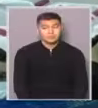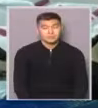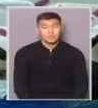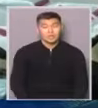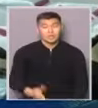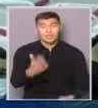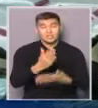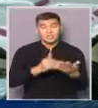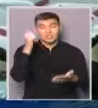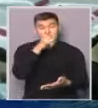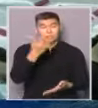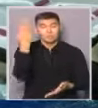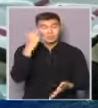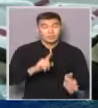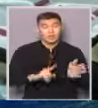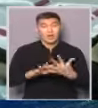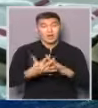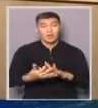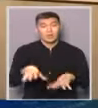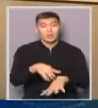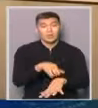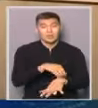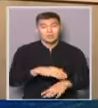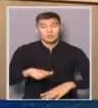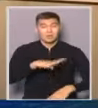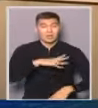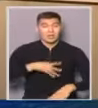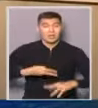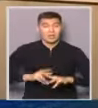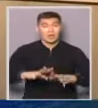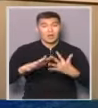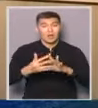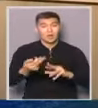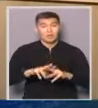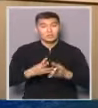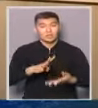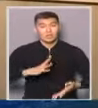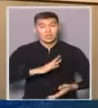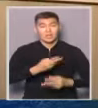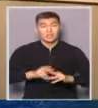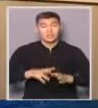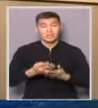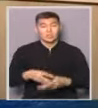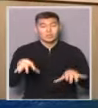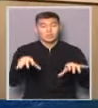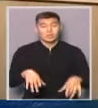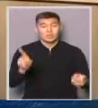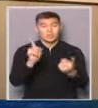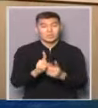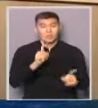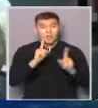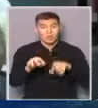Жарты жыл бұрын қызметке кіріскен аудан әкімі тұңғыш рет сала ардагерлерінің ауылдық округтердегі ардагерлер кеңесінің төрағаларымен жиын